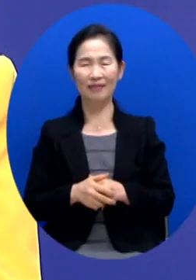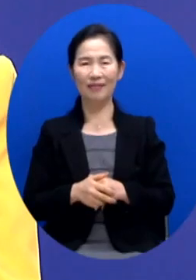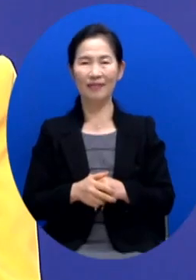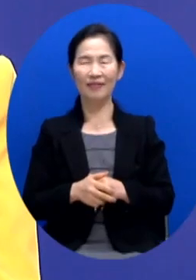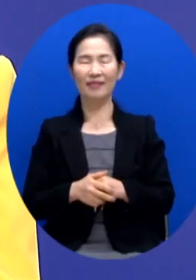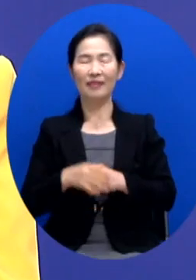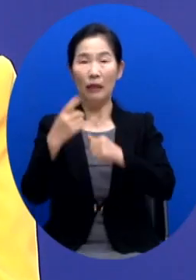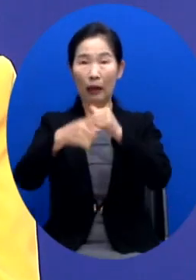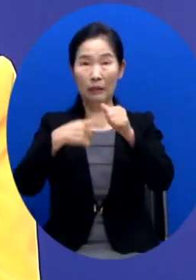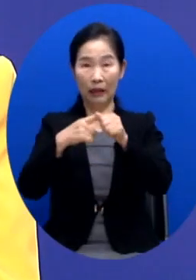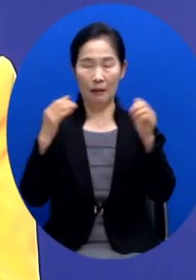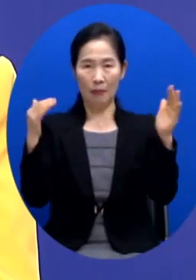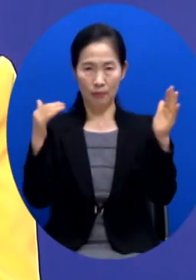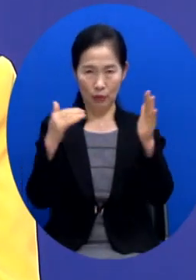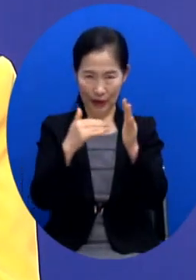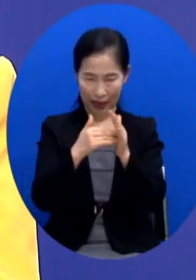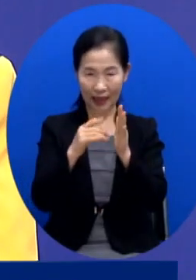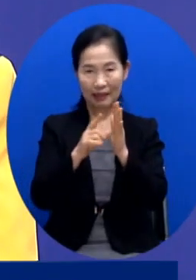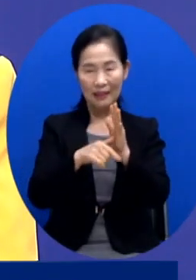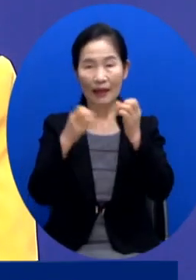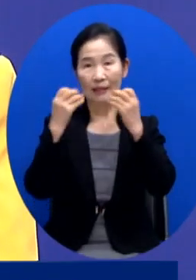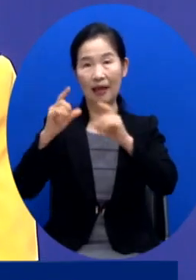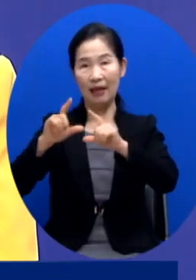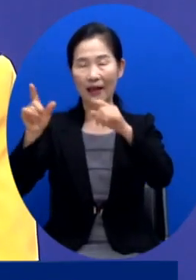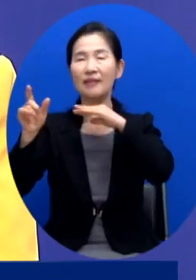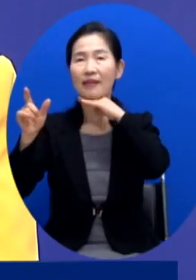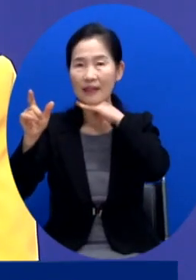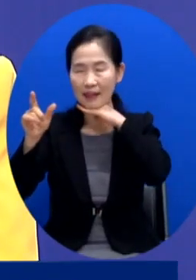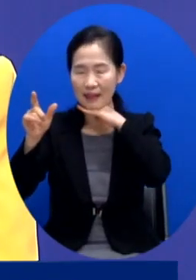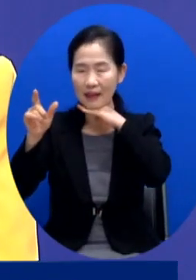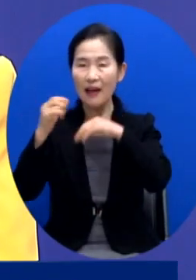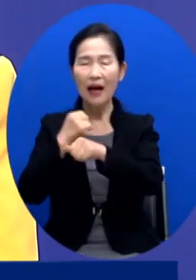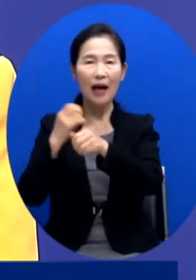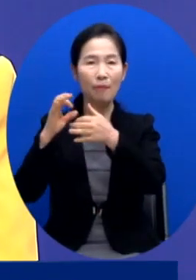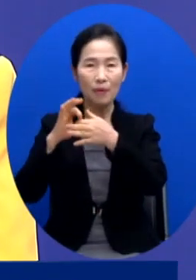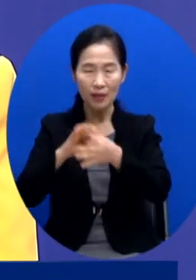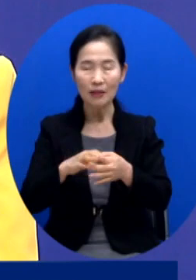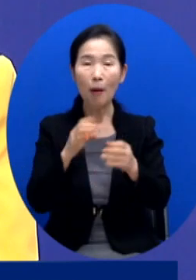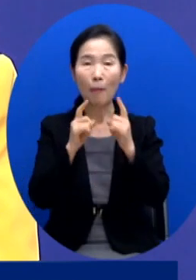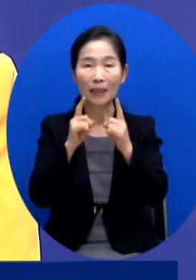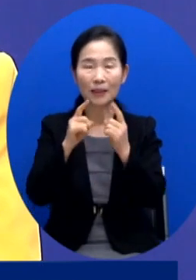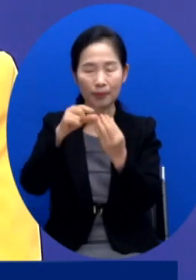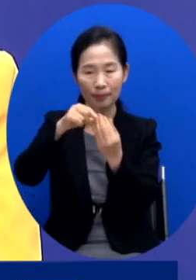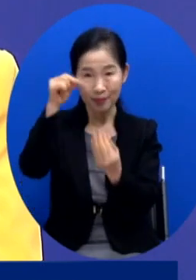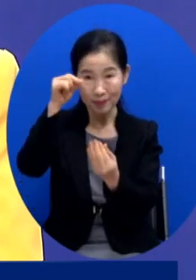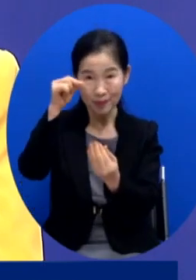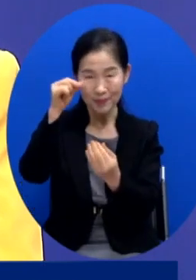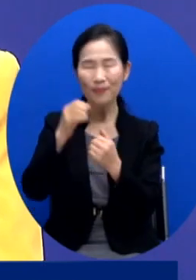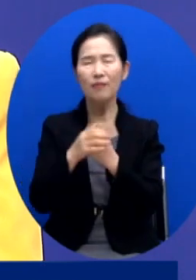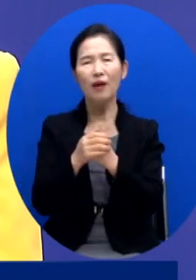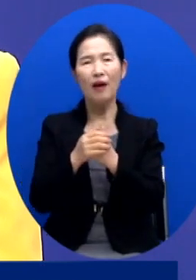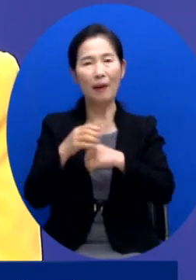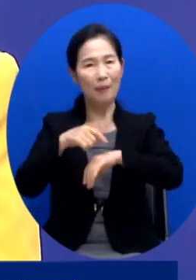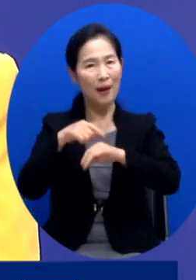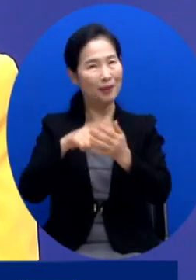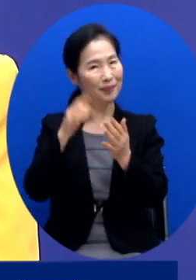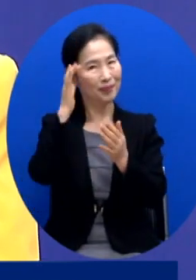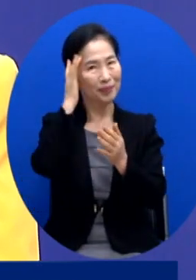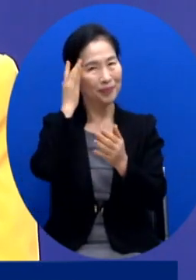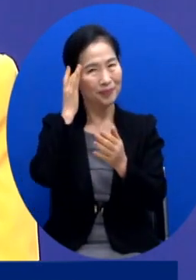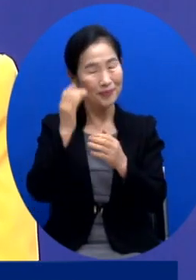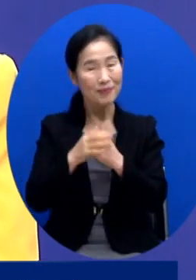한해를 마무리할 때 새해를 기대하면서 뽑는 말씀은 우리를 설레게 합니다 하지만 올해는 코로나 이익으로